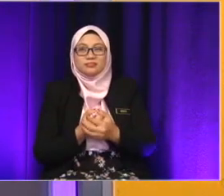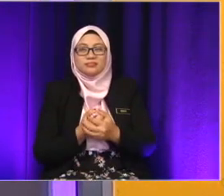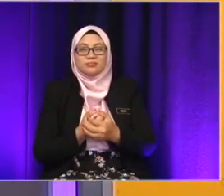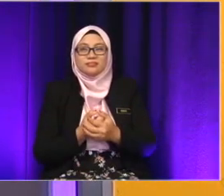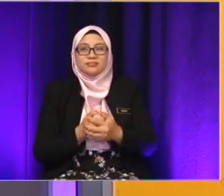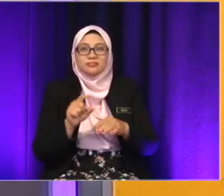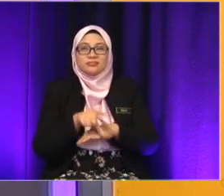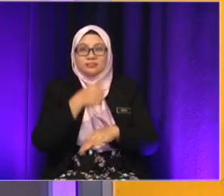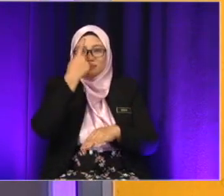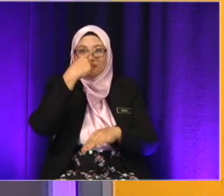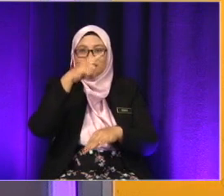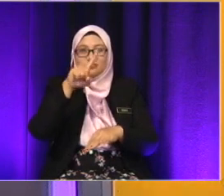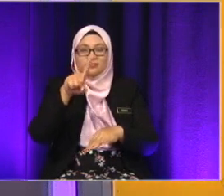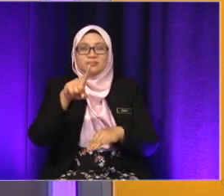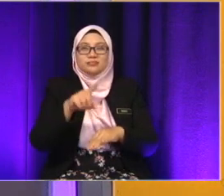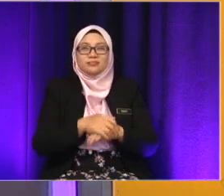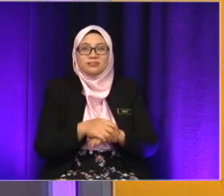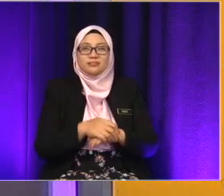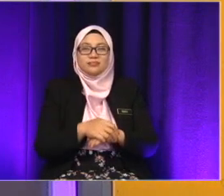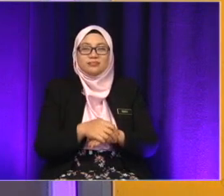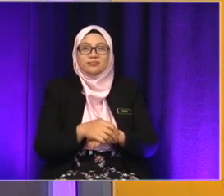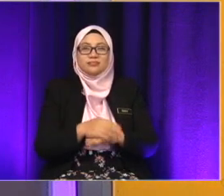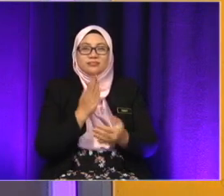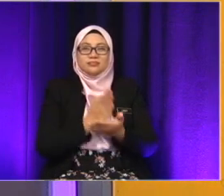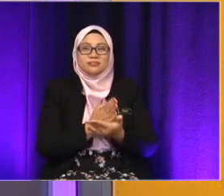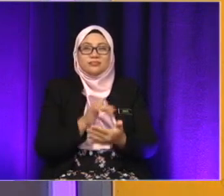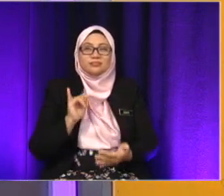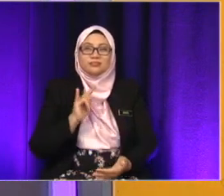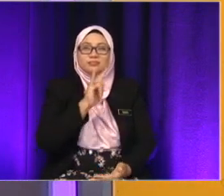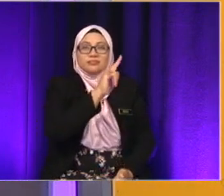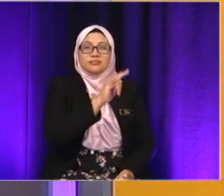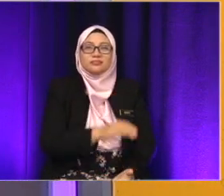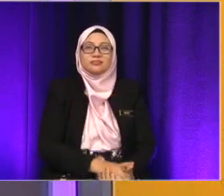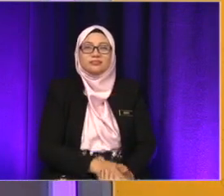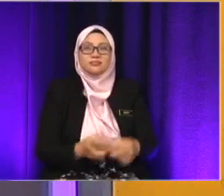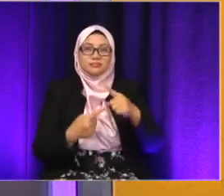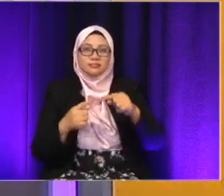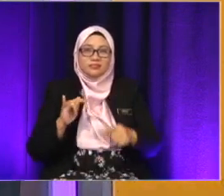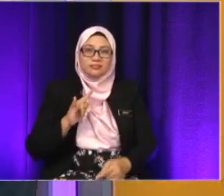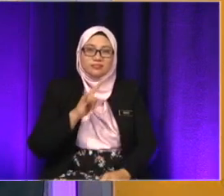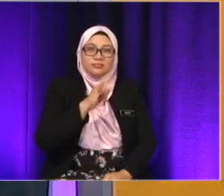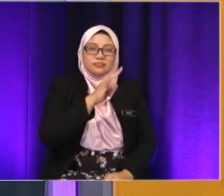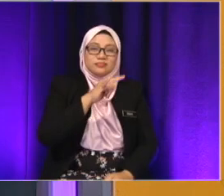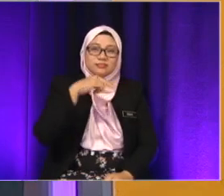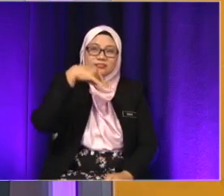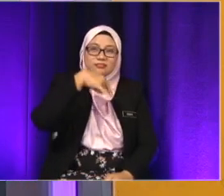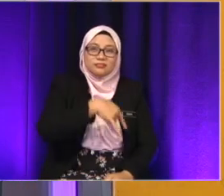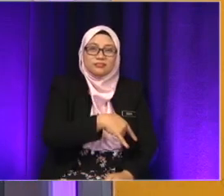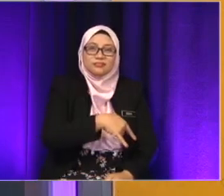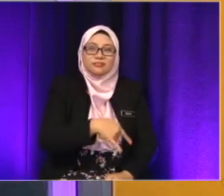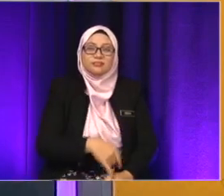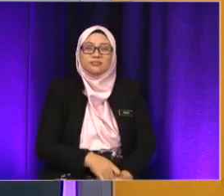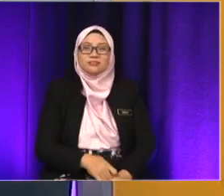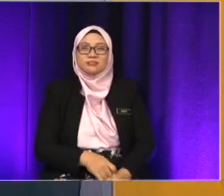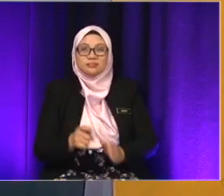hidrolik Okay? Jadi waktu kapal terbang tu kita mendarat je, tayar tu cecah